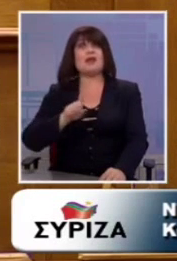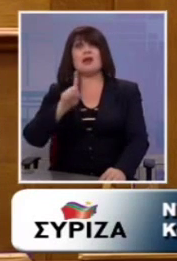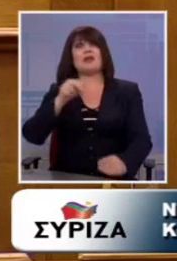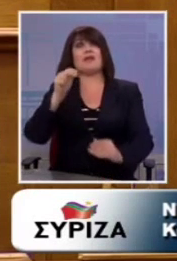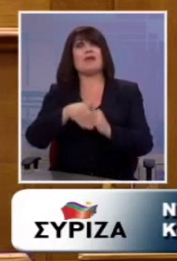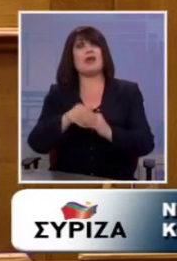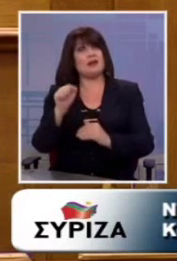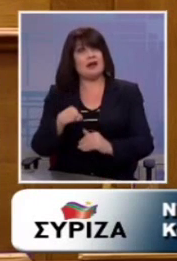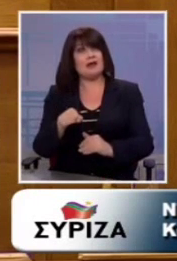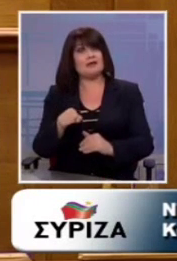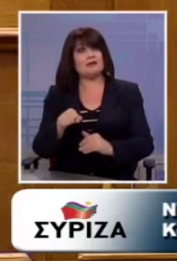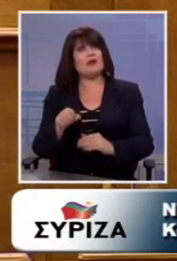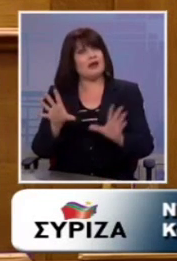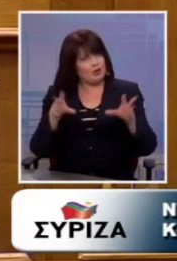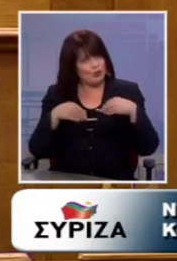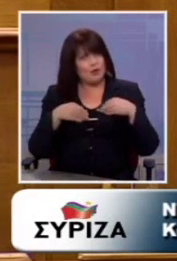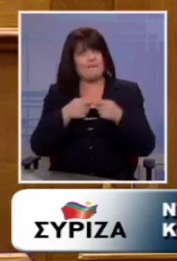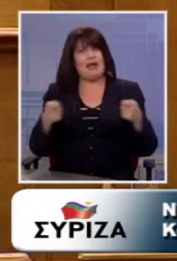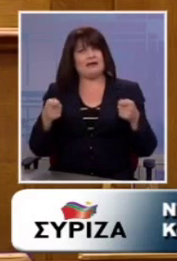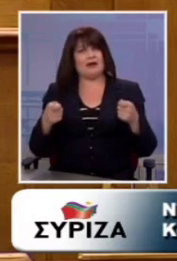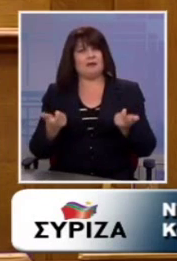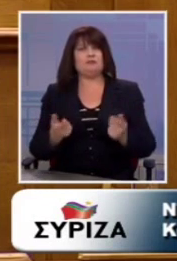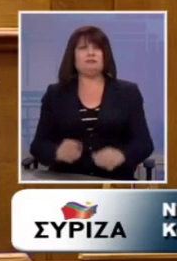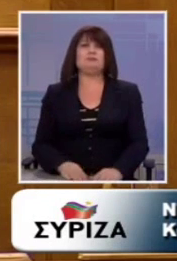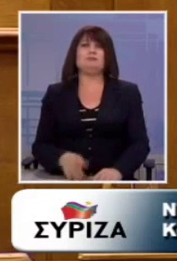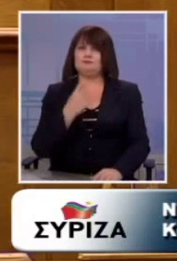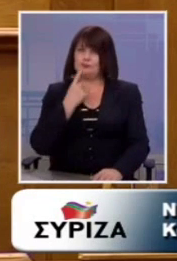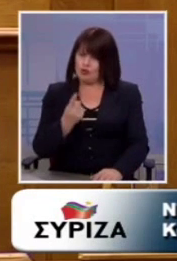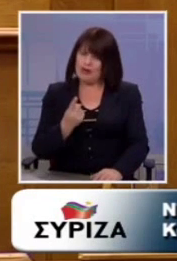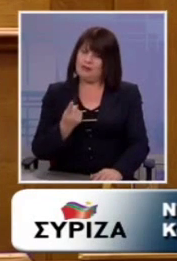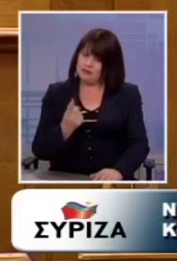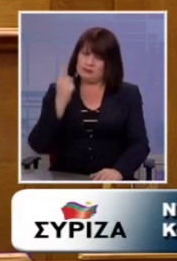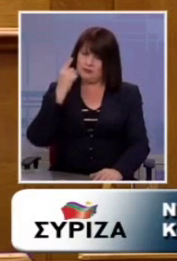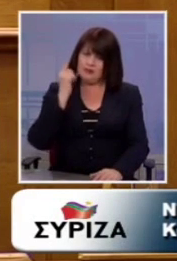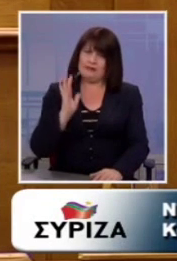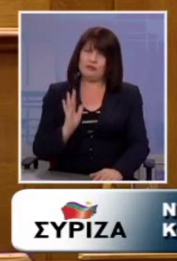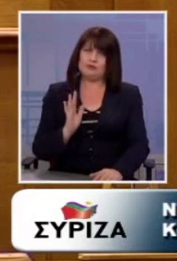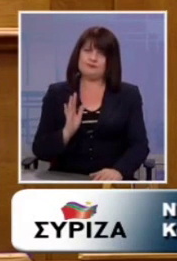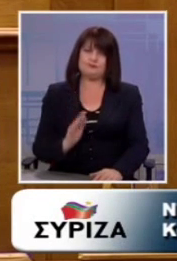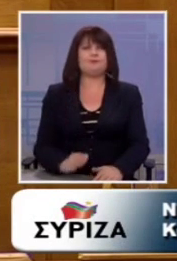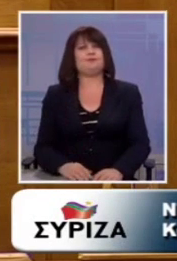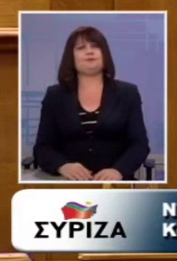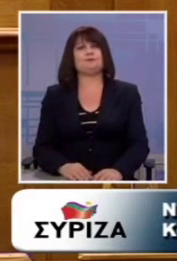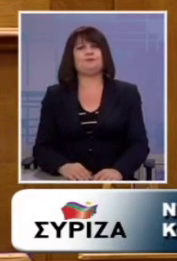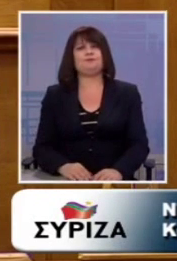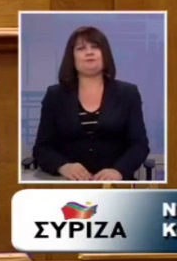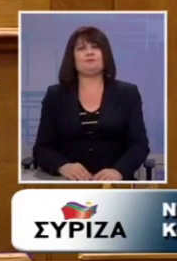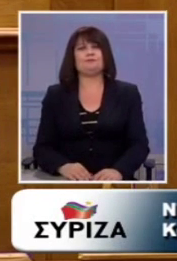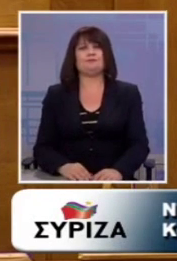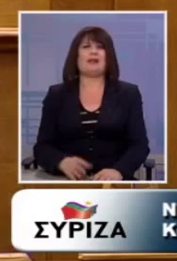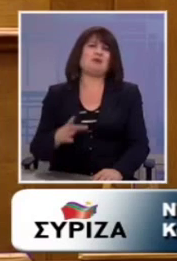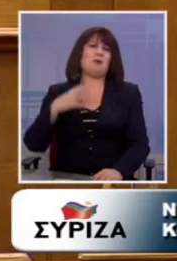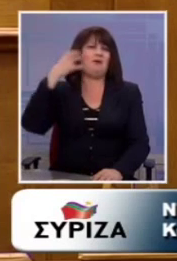δημοψηφίσματος, το λέμε με μεγάλη συνείδηση. Πρόκειται για εφάνταστο